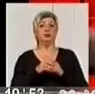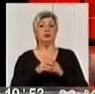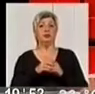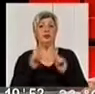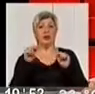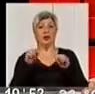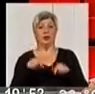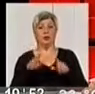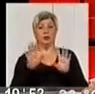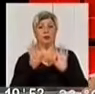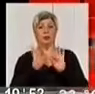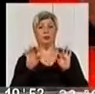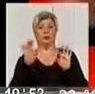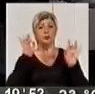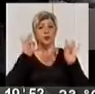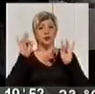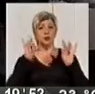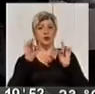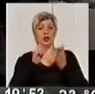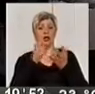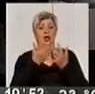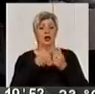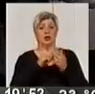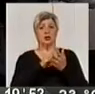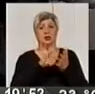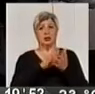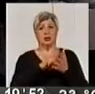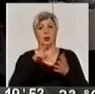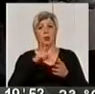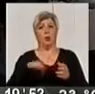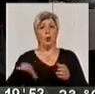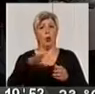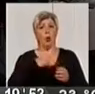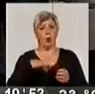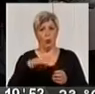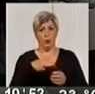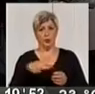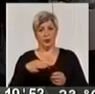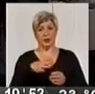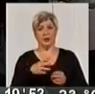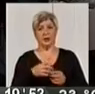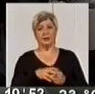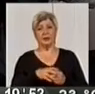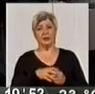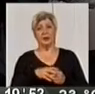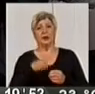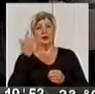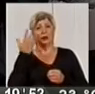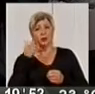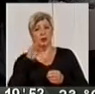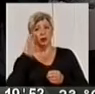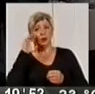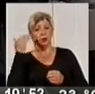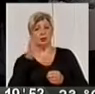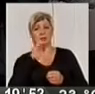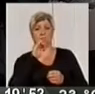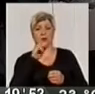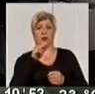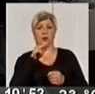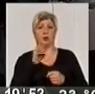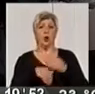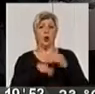прозвучала статистика, ну це зрозуміло, що по області. Але от коли шановний пан заговорив про пляжі,